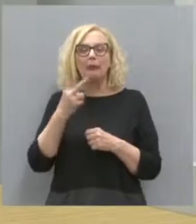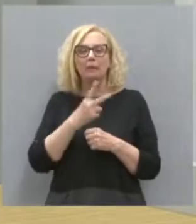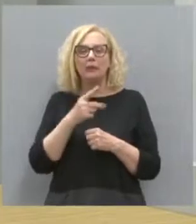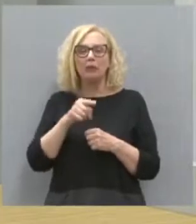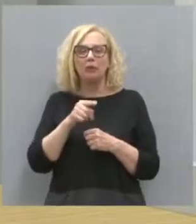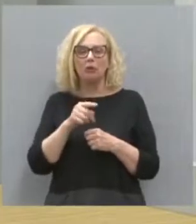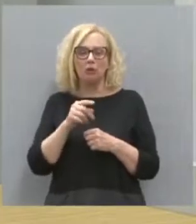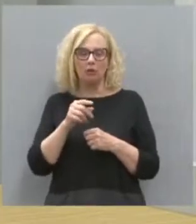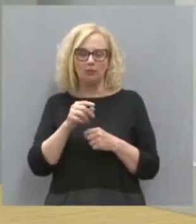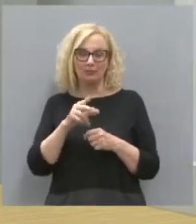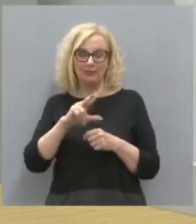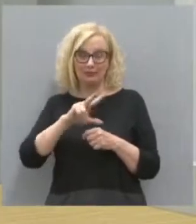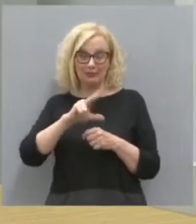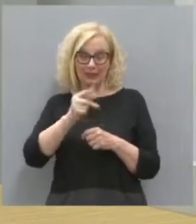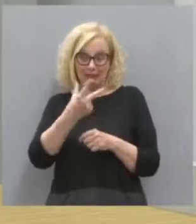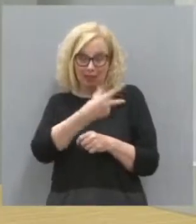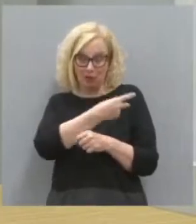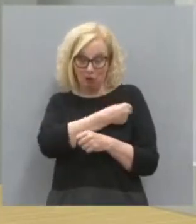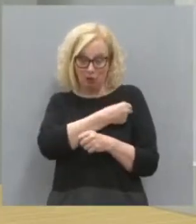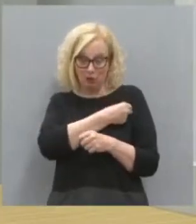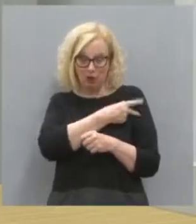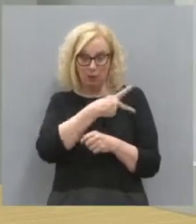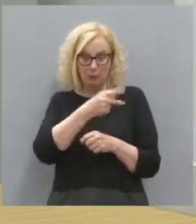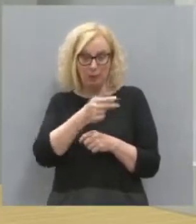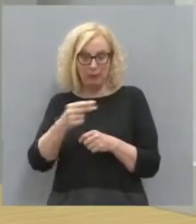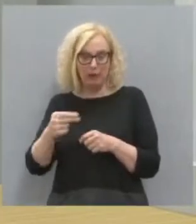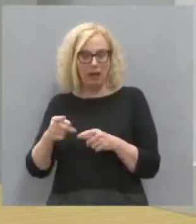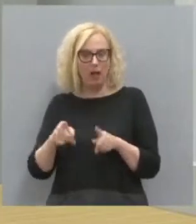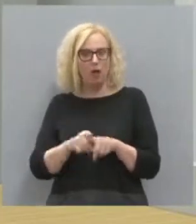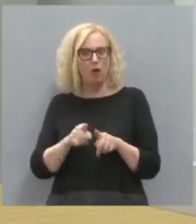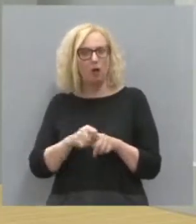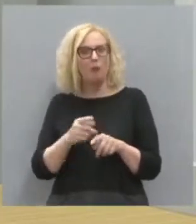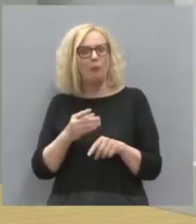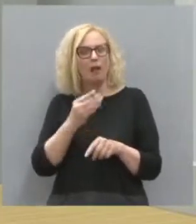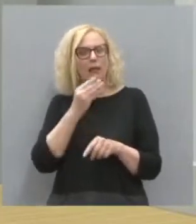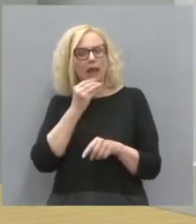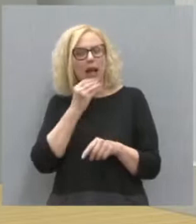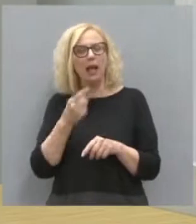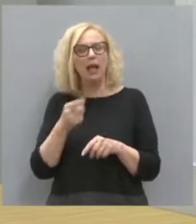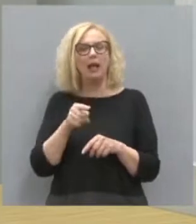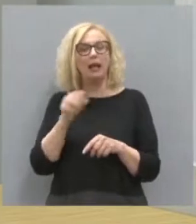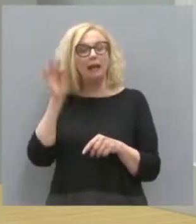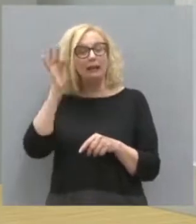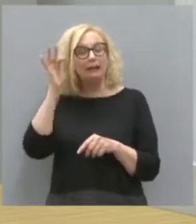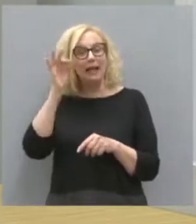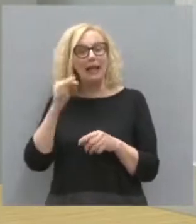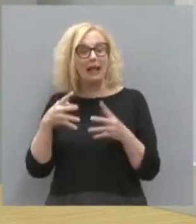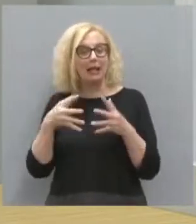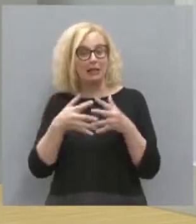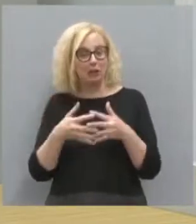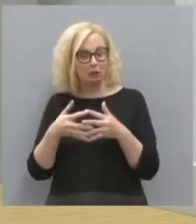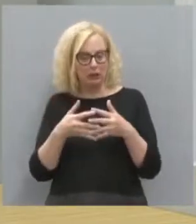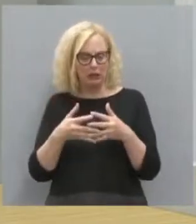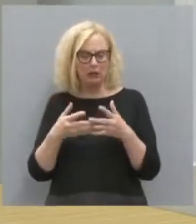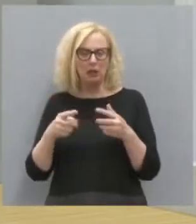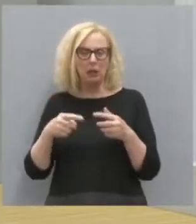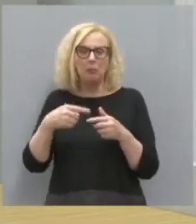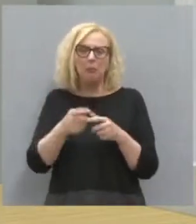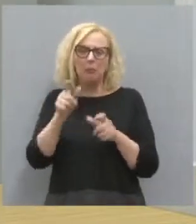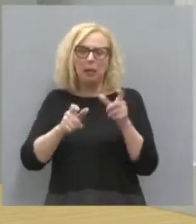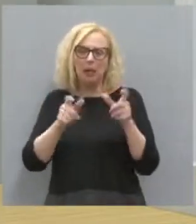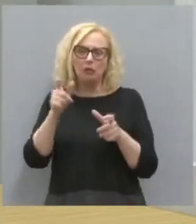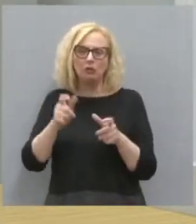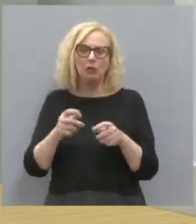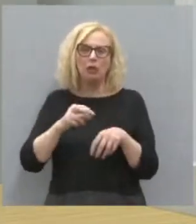paesi in cui la terza cosa è stata già anticipata come israele la stessa inghilterra gli stati uniti il numero di persone che poi presenta sintomi importanti